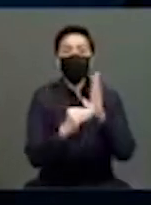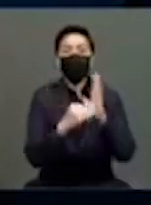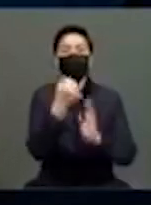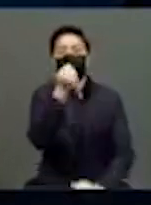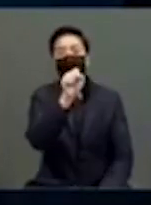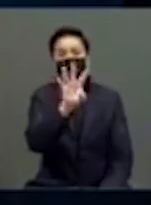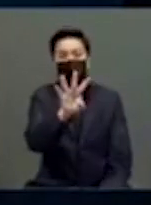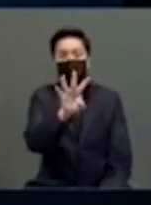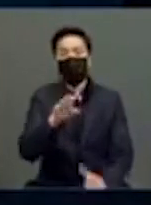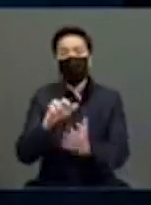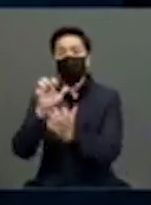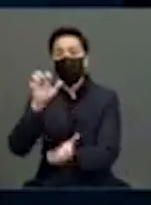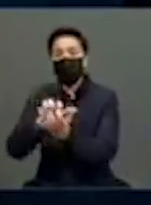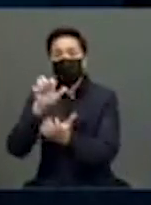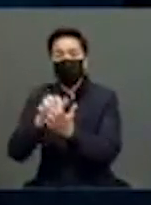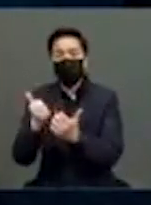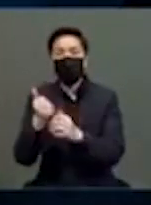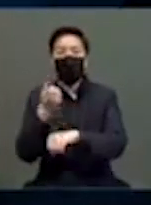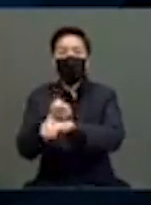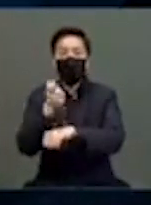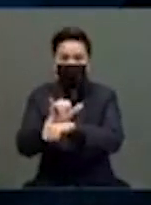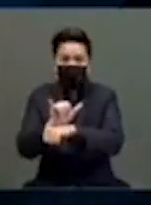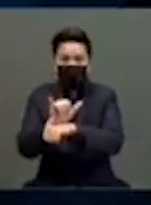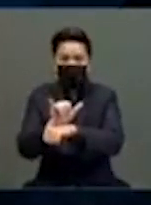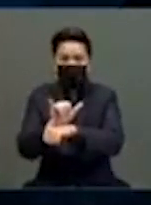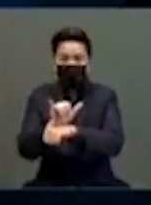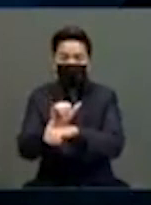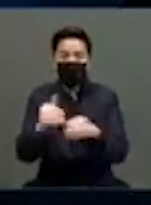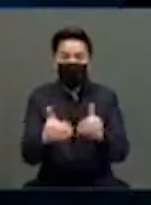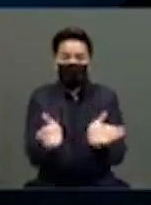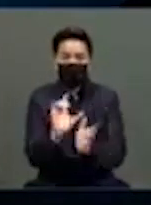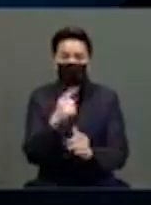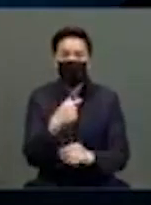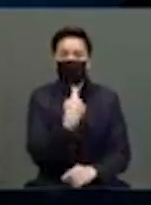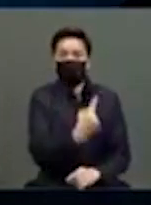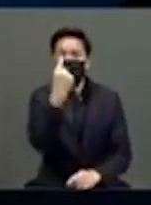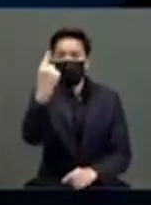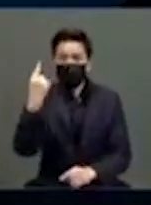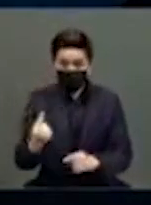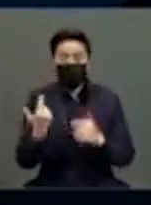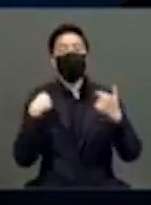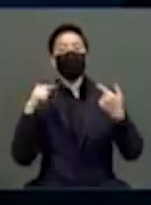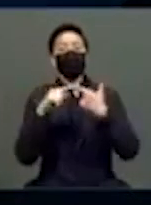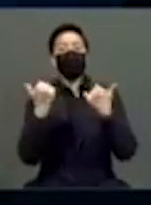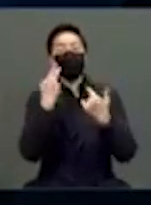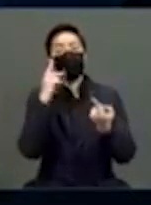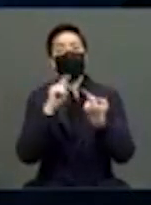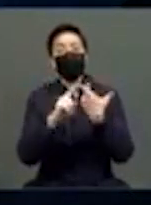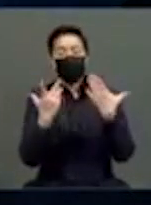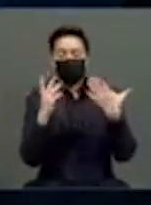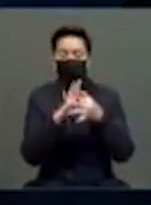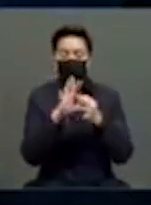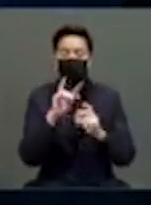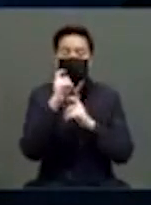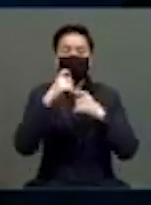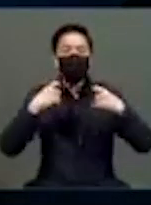รายแล้วก็สมุทรปราการพระนครศรีอยุธยาอ่างทองจังหวัดละ 1รายนะครับอ่าเรื่องของปัจจัย